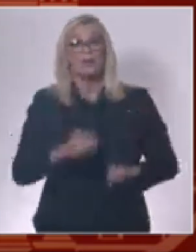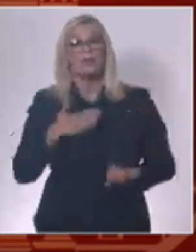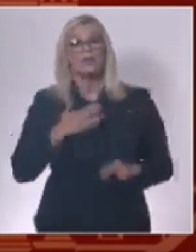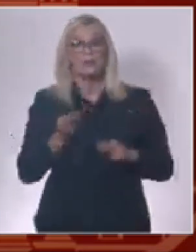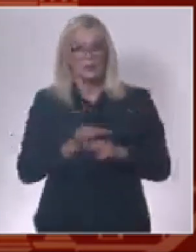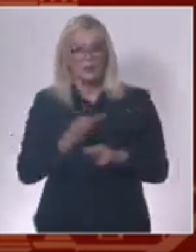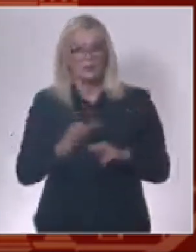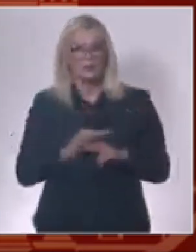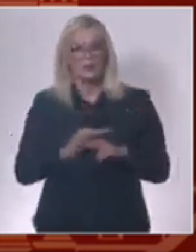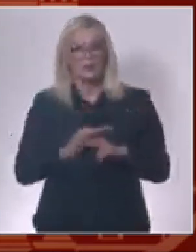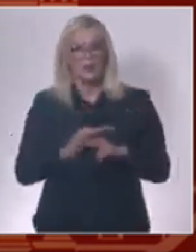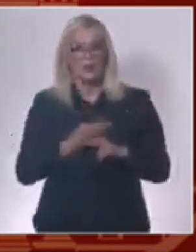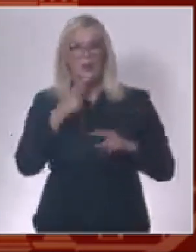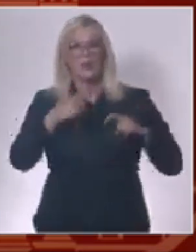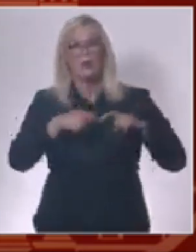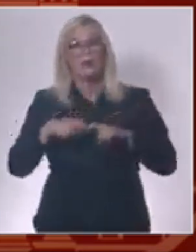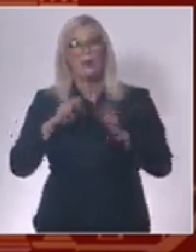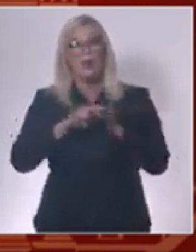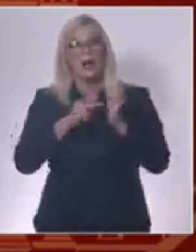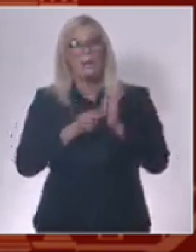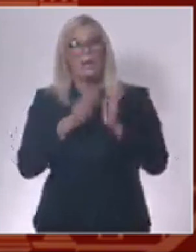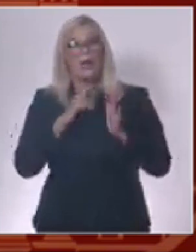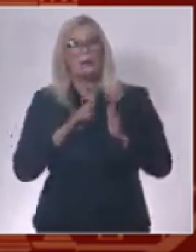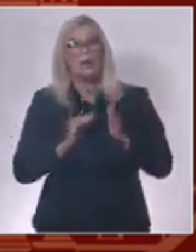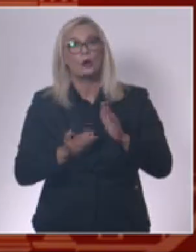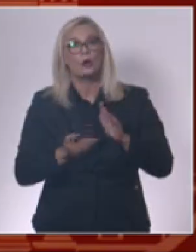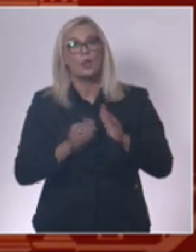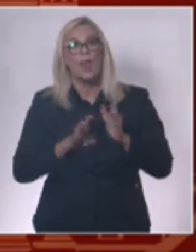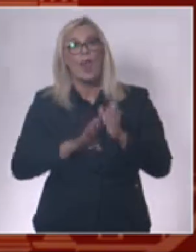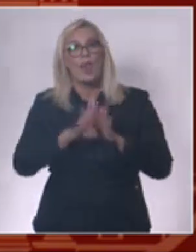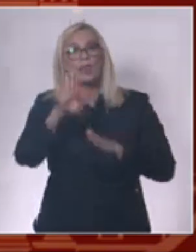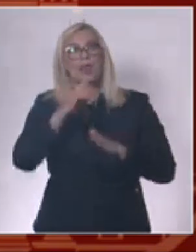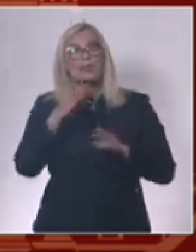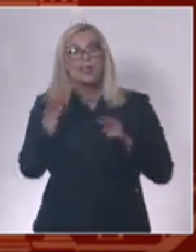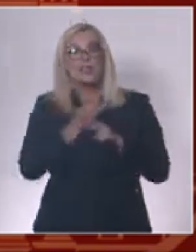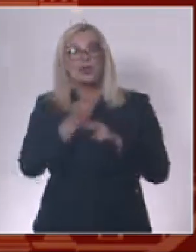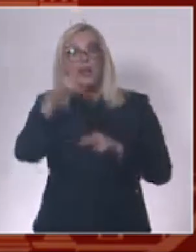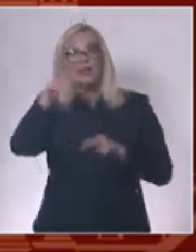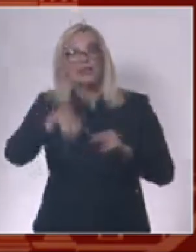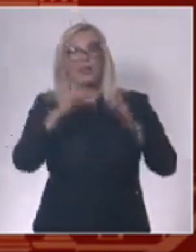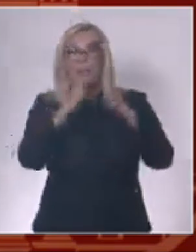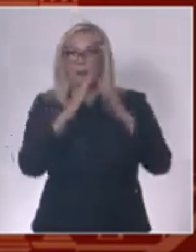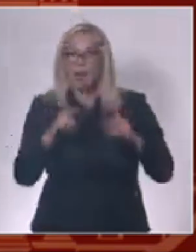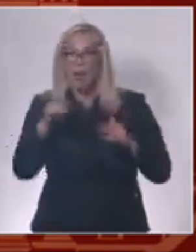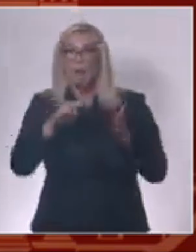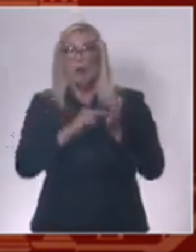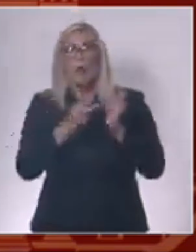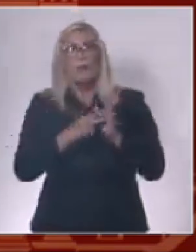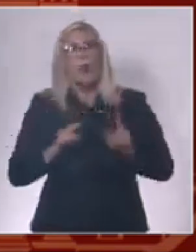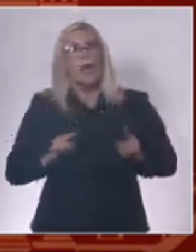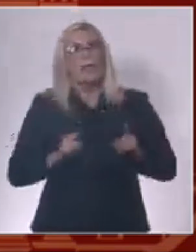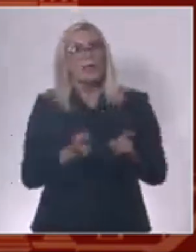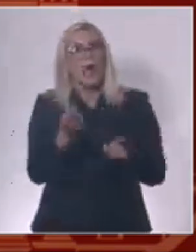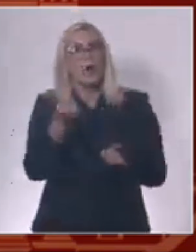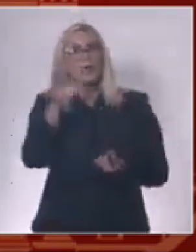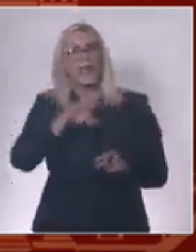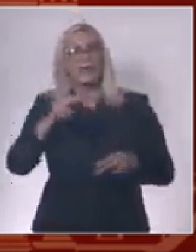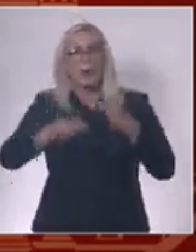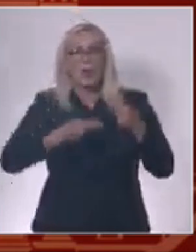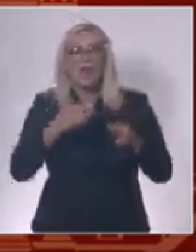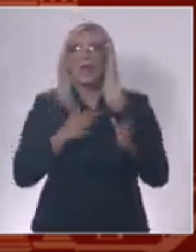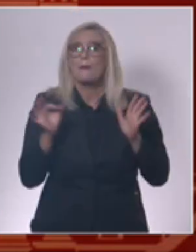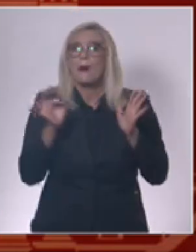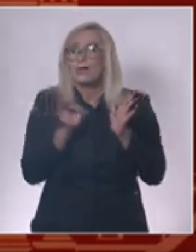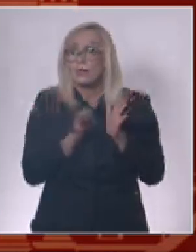земја во рамки на планот за раст за земјите од Западен Балкан. Овој план иницииран од Европската комисија има за цел